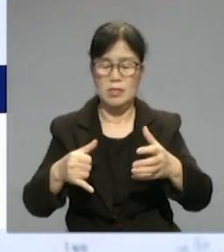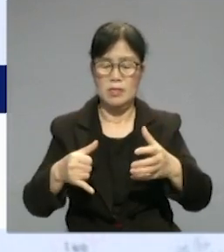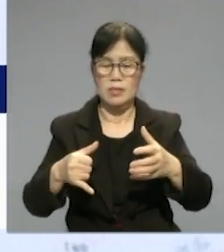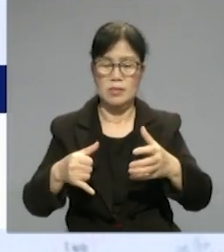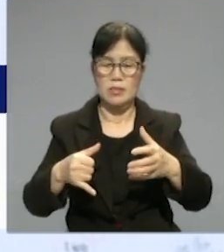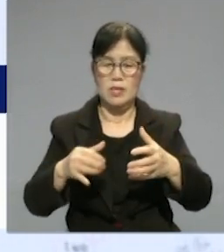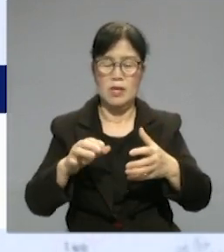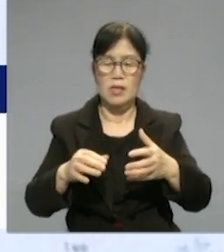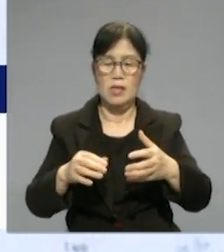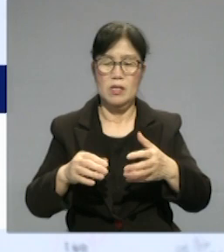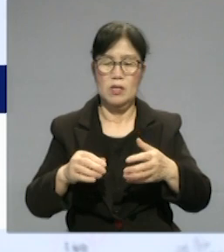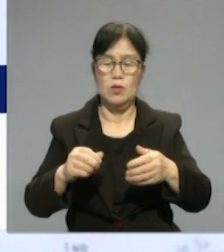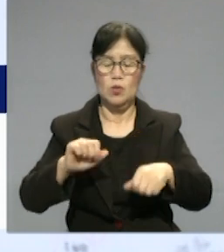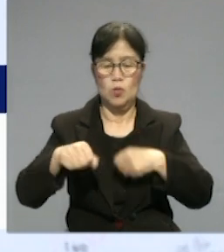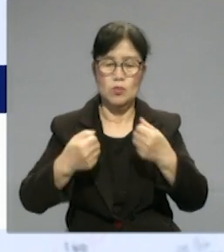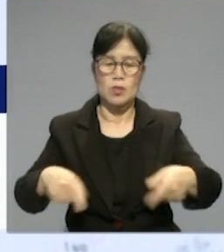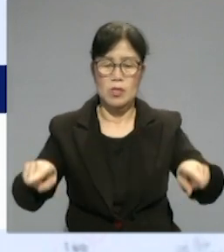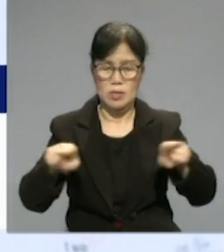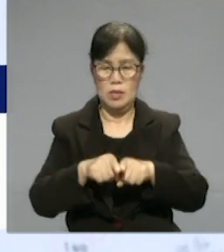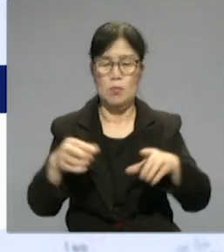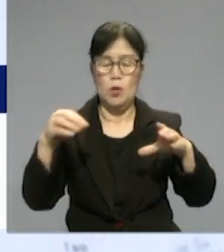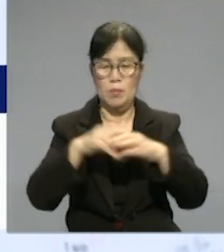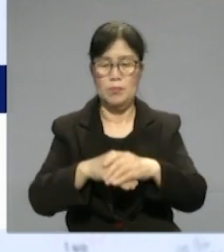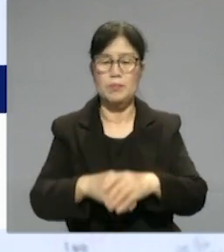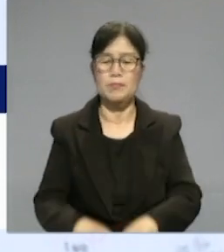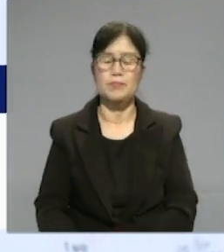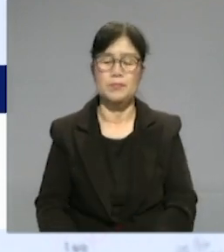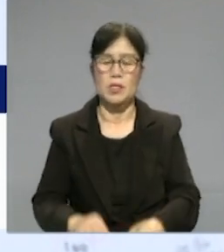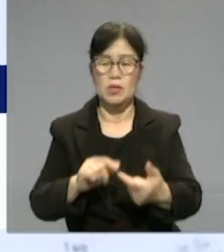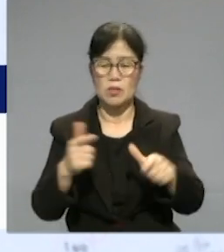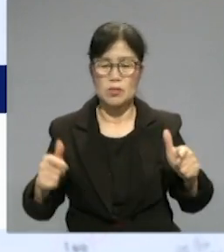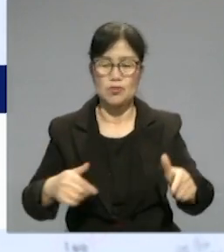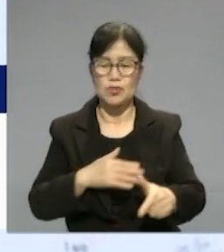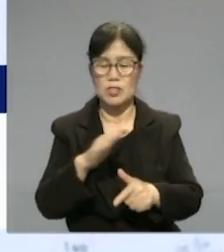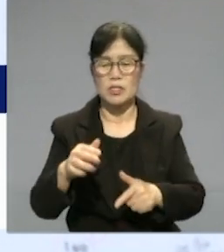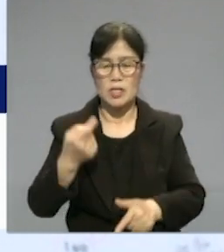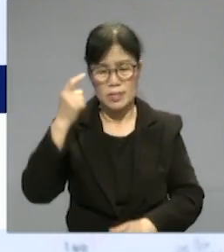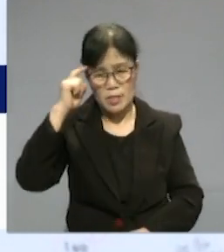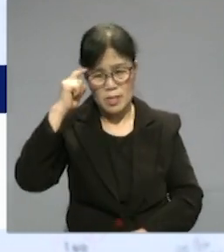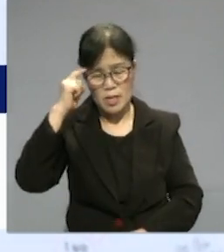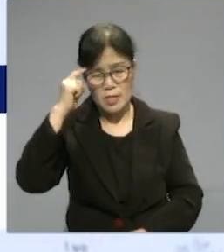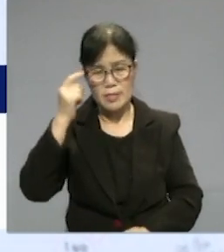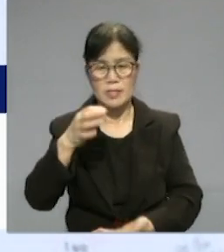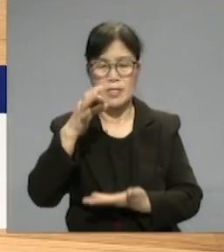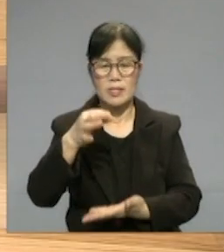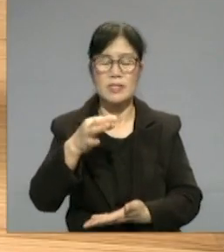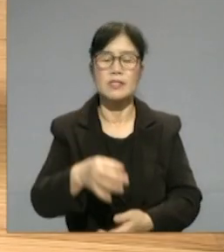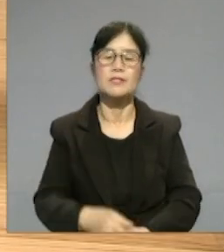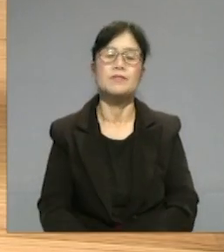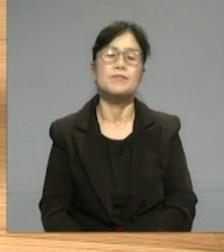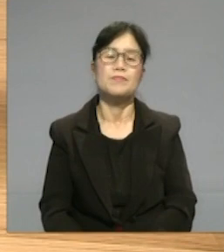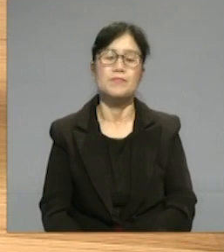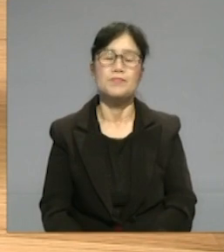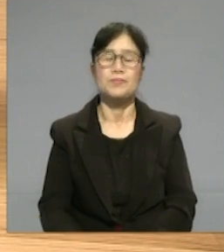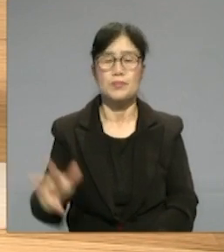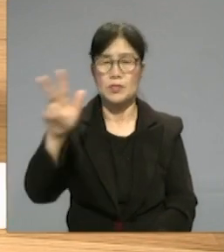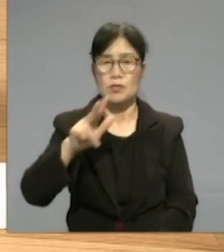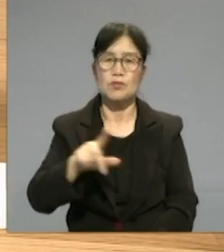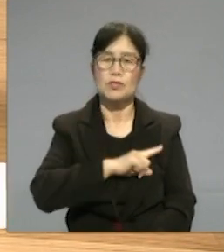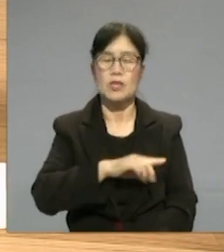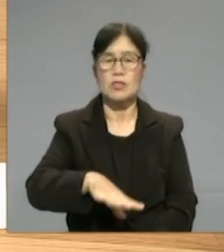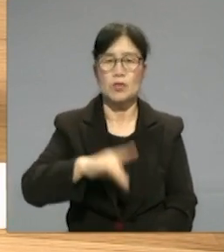더불어 사는 세상에는 우리 반려동물로 포함된 것이겠죠. 이런 것들이 우리가 추구하는 가치입니다. 전국